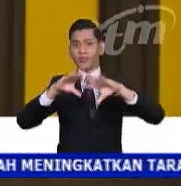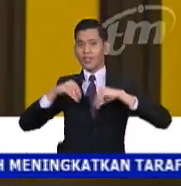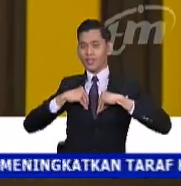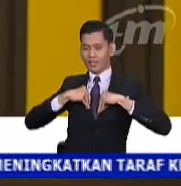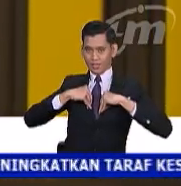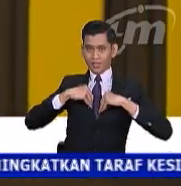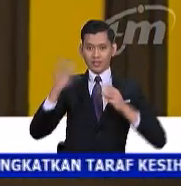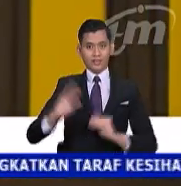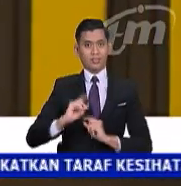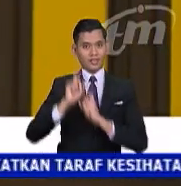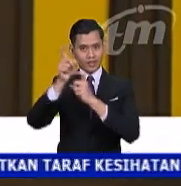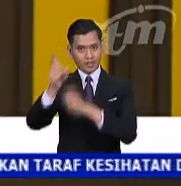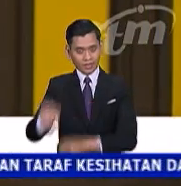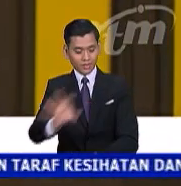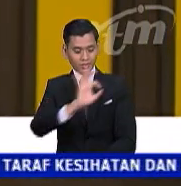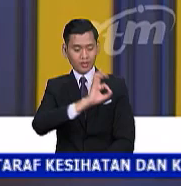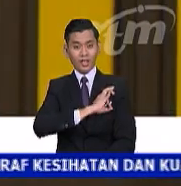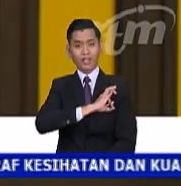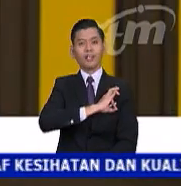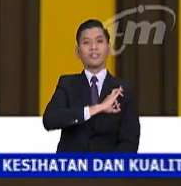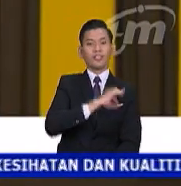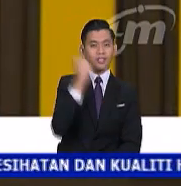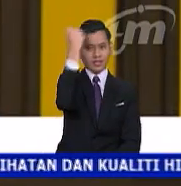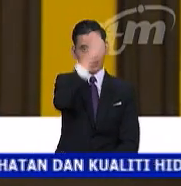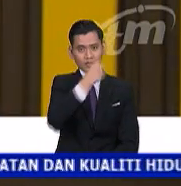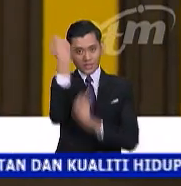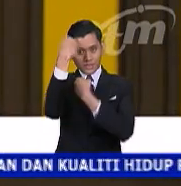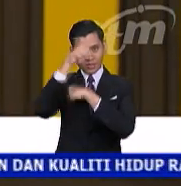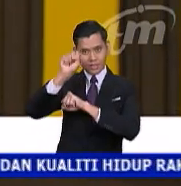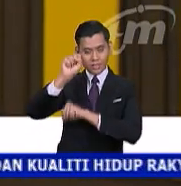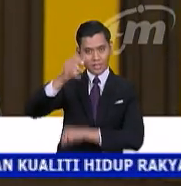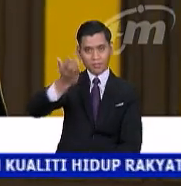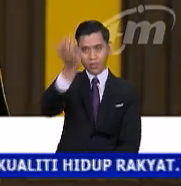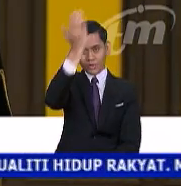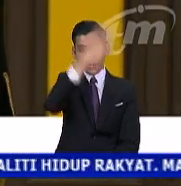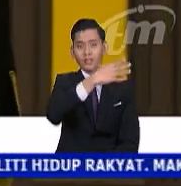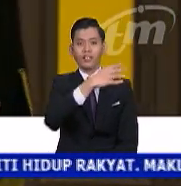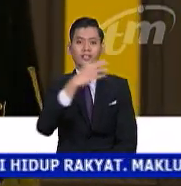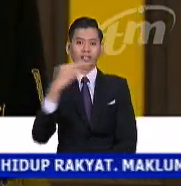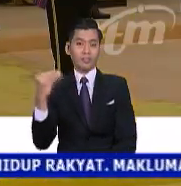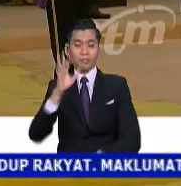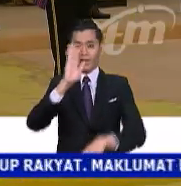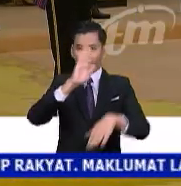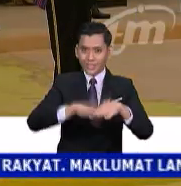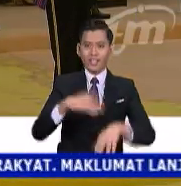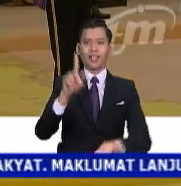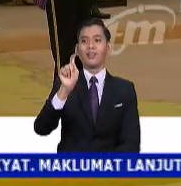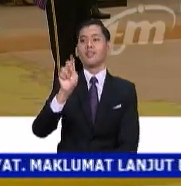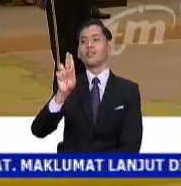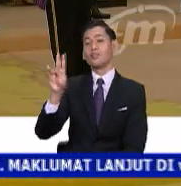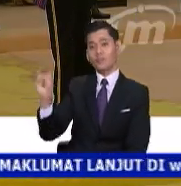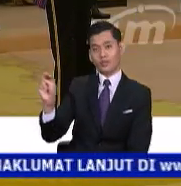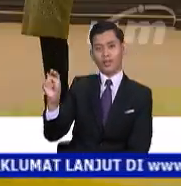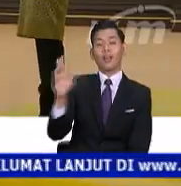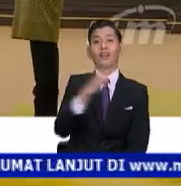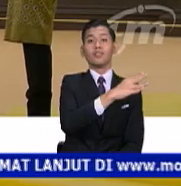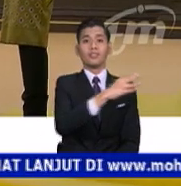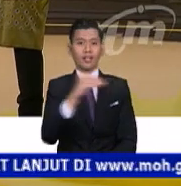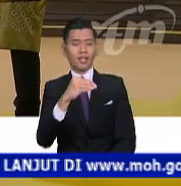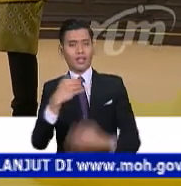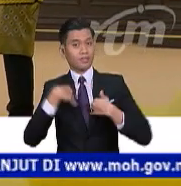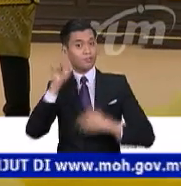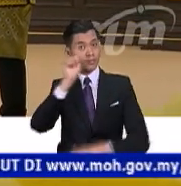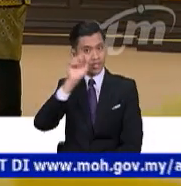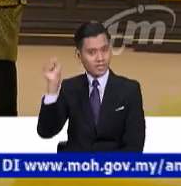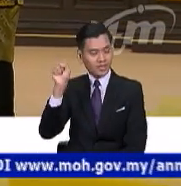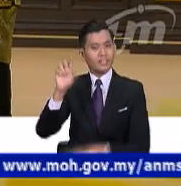dianugerahkan darjah Seri Setia Mahkota yang membawa gelaran Tun. Darjah Panglima Mangkunegara yang membawa gelaran Tan Sri